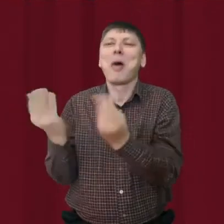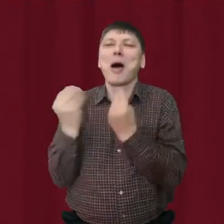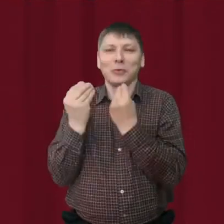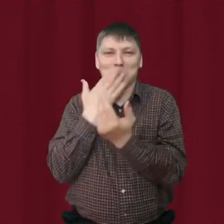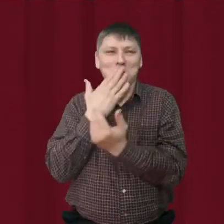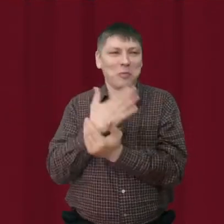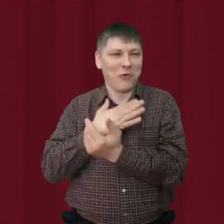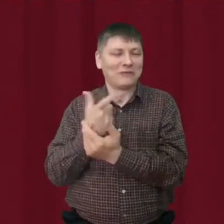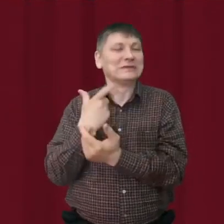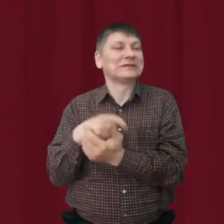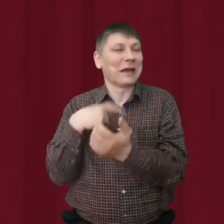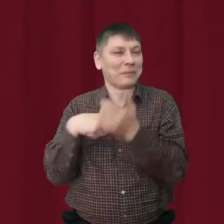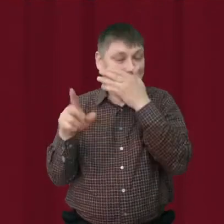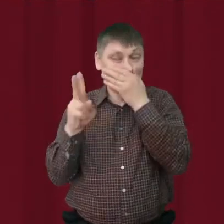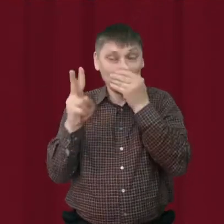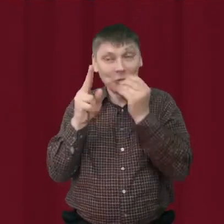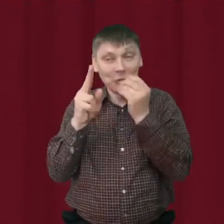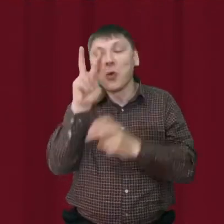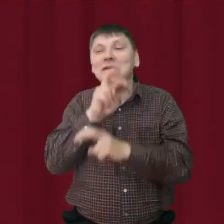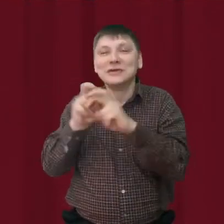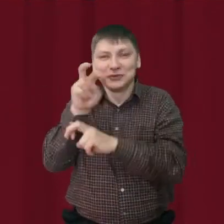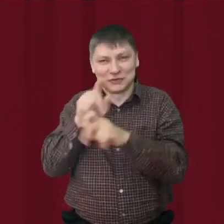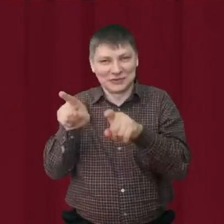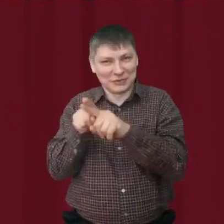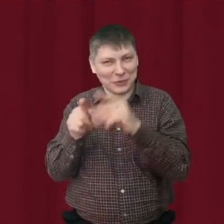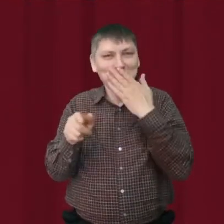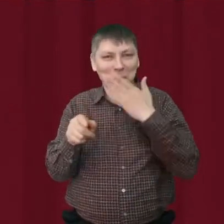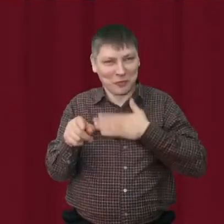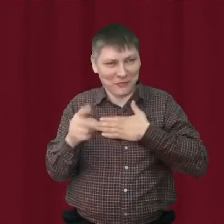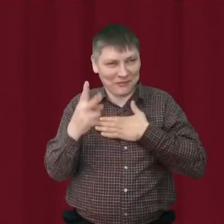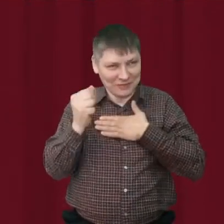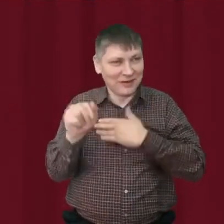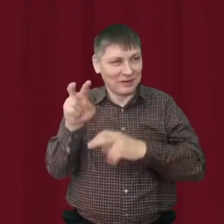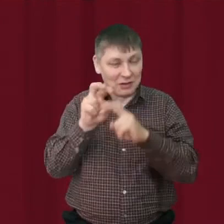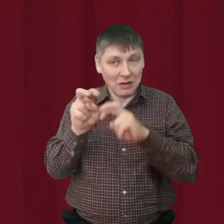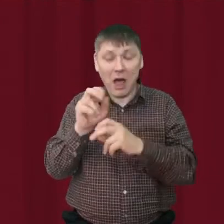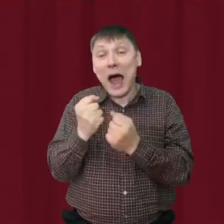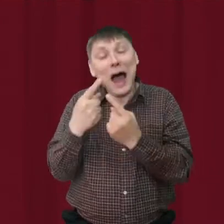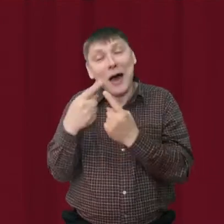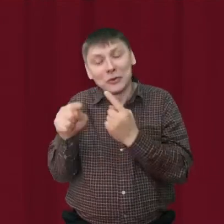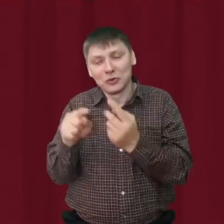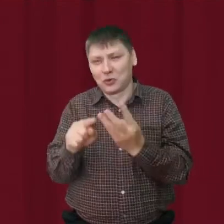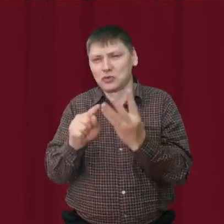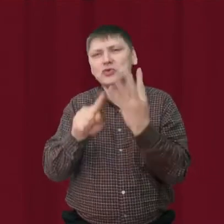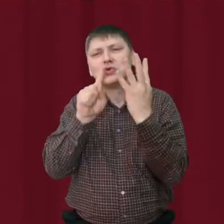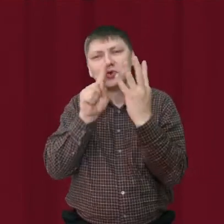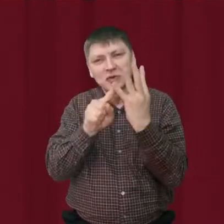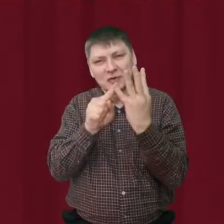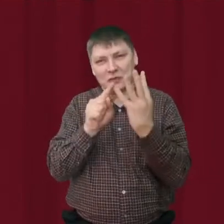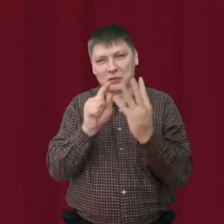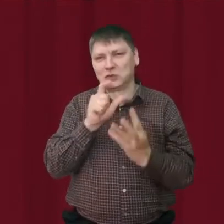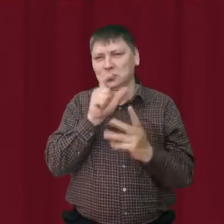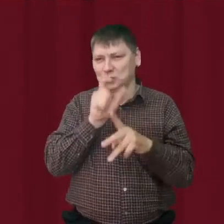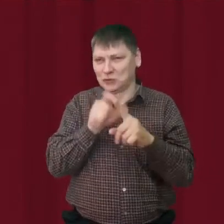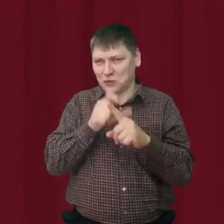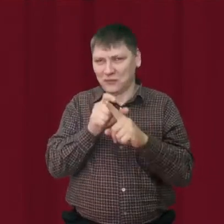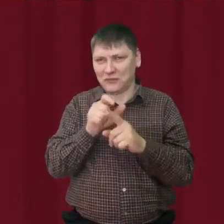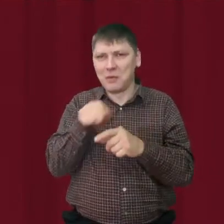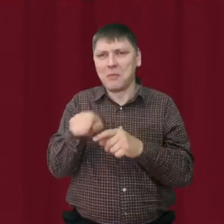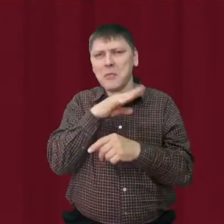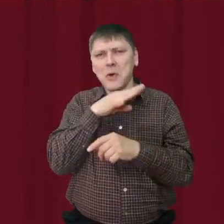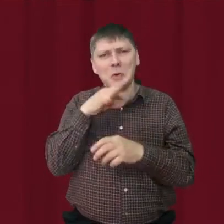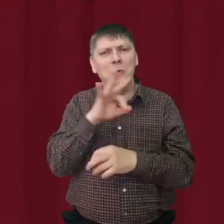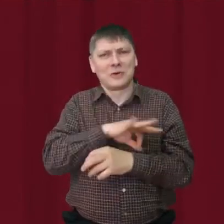того, кто является ее получателем, кто ищет ее. И слово «другое еще», которое используется чаще всего в Новом